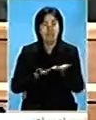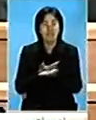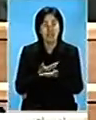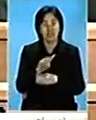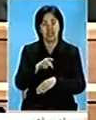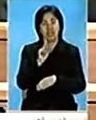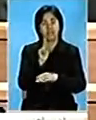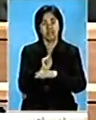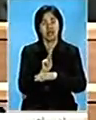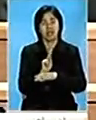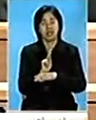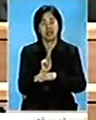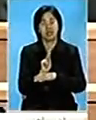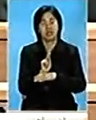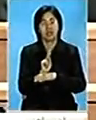ธาน